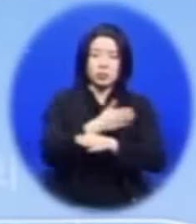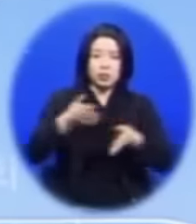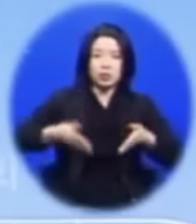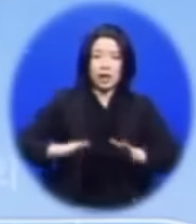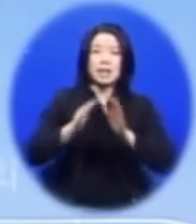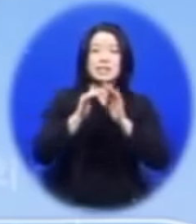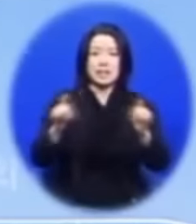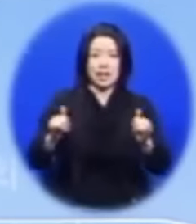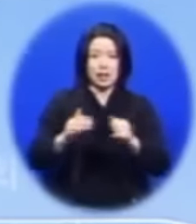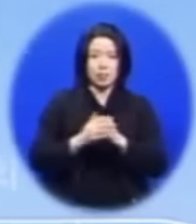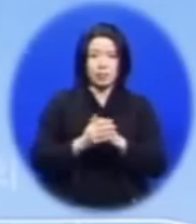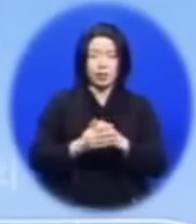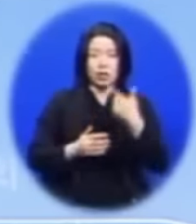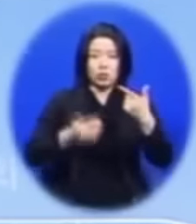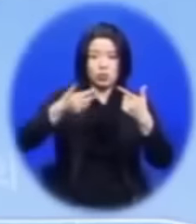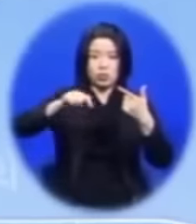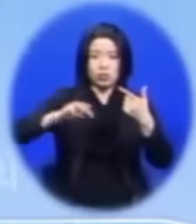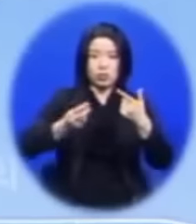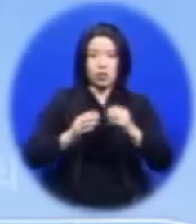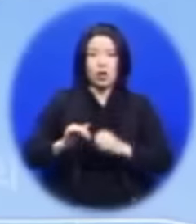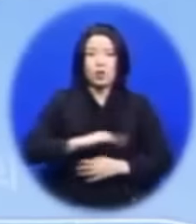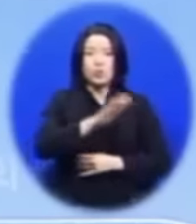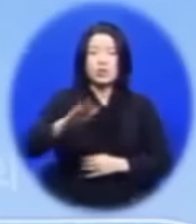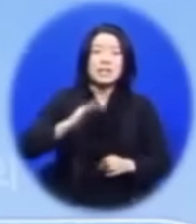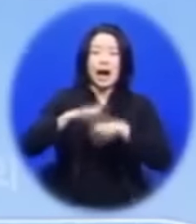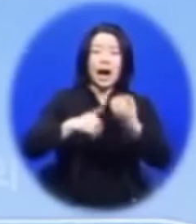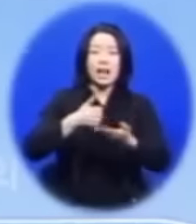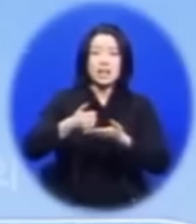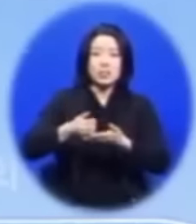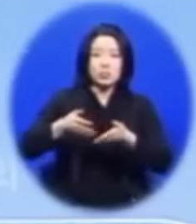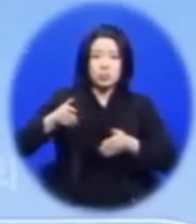사람들이며 6절에 보세요 우리는